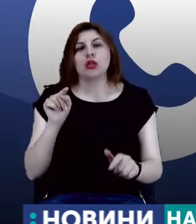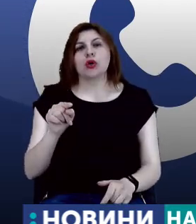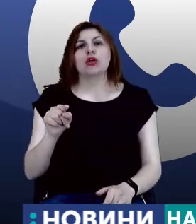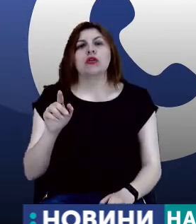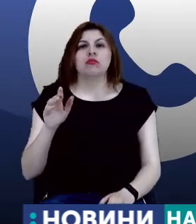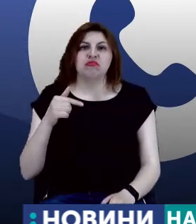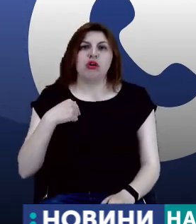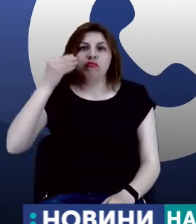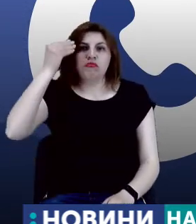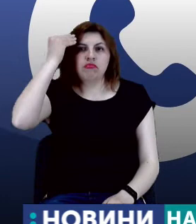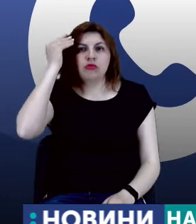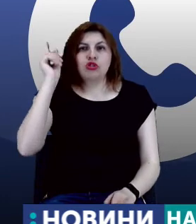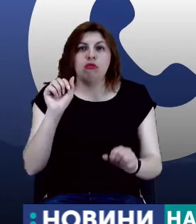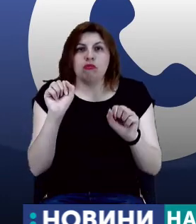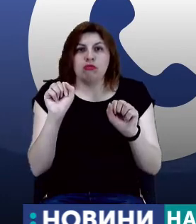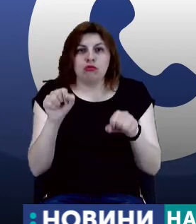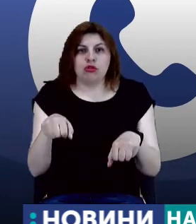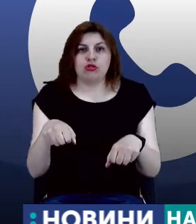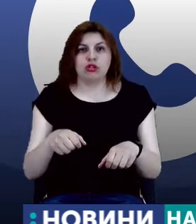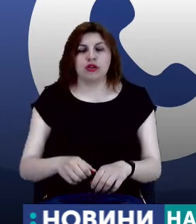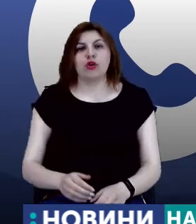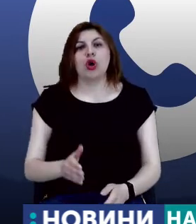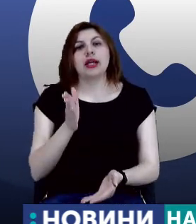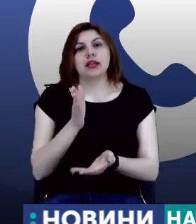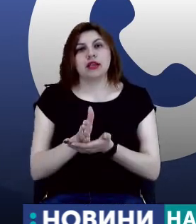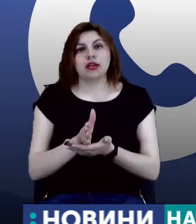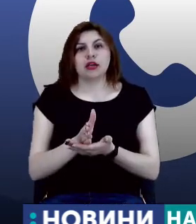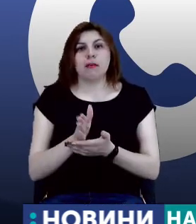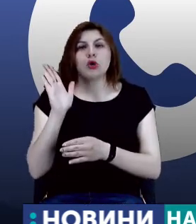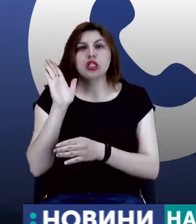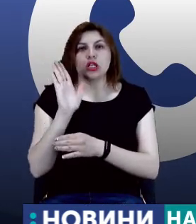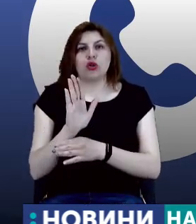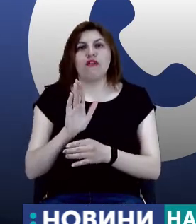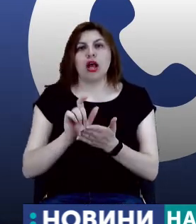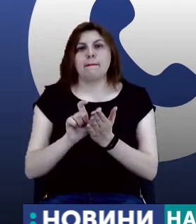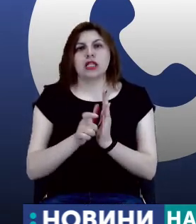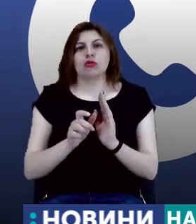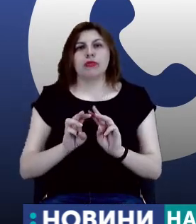що можливо. Є постанова Кабінету міністрів, яка